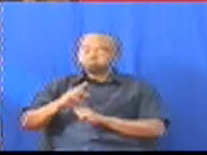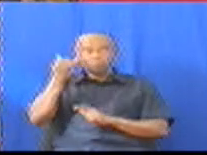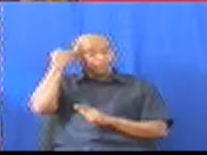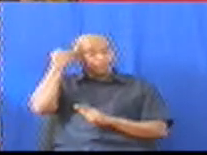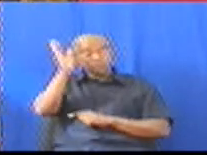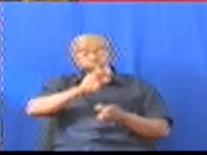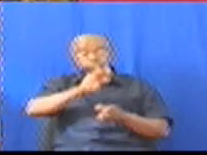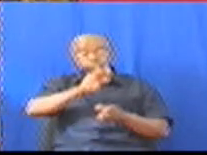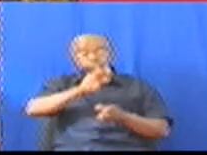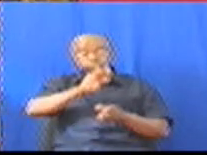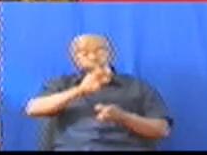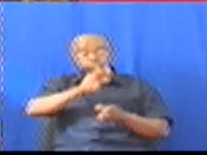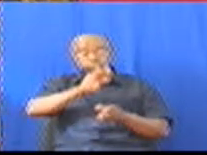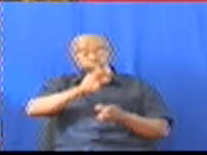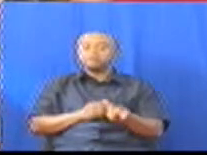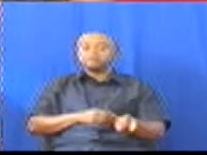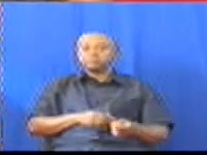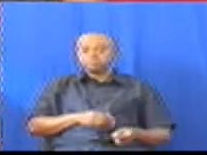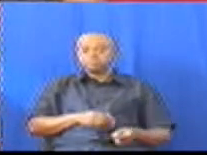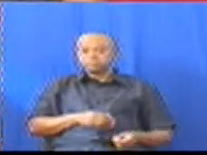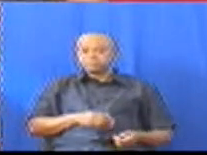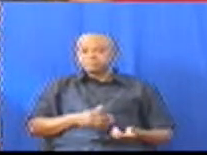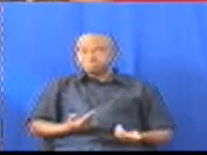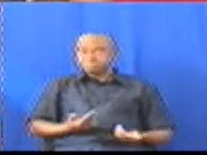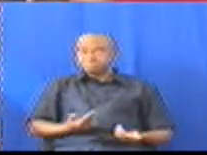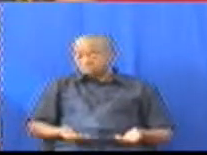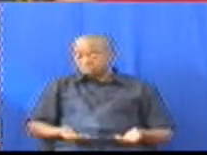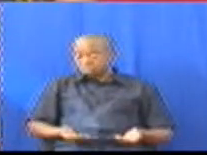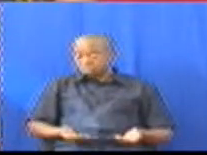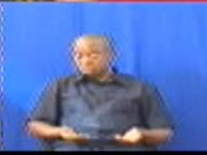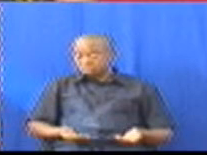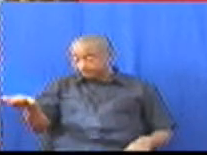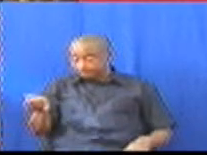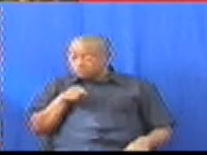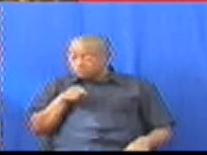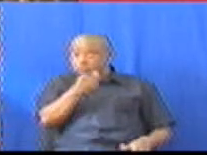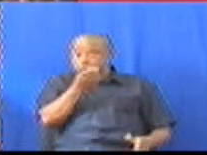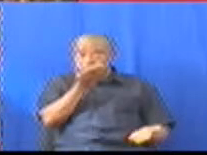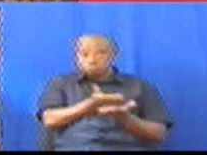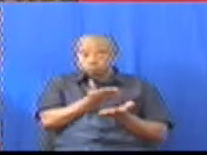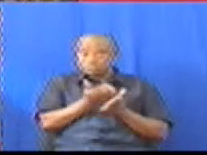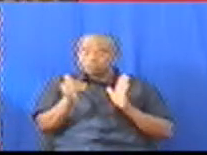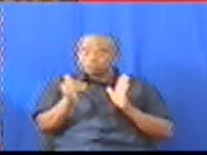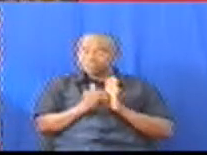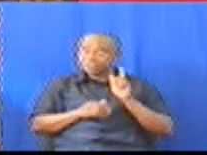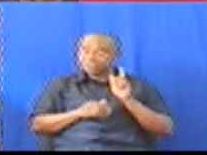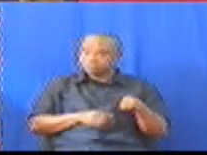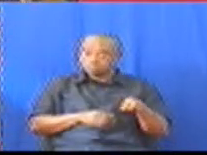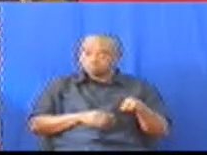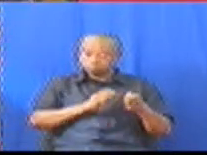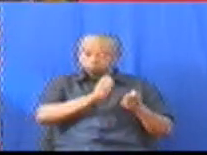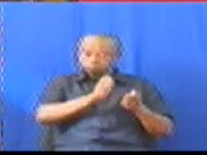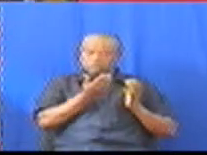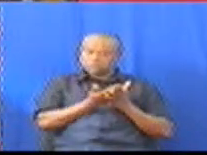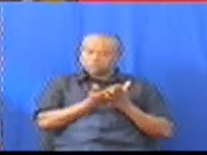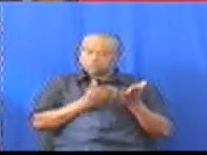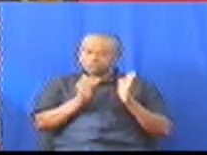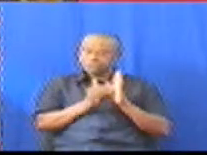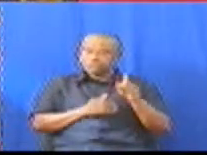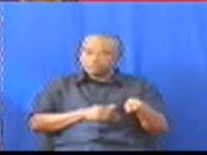yao kikamilifu. Mheshimiwa Naibu Spika, mswada huu wa sheria, wa marekebisho ya sheria